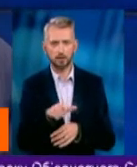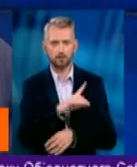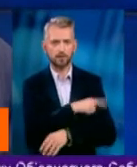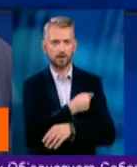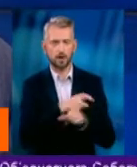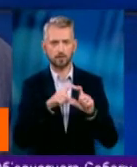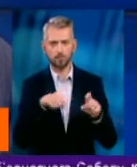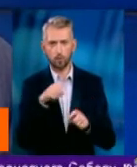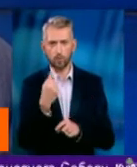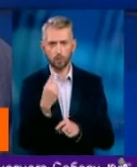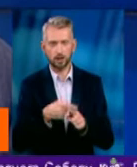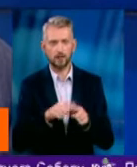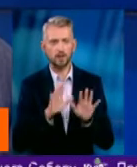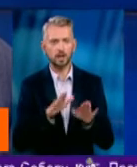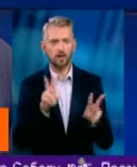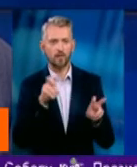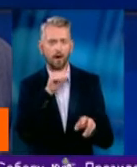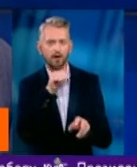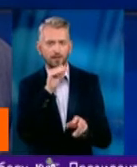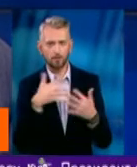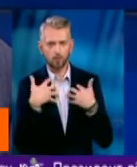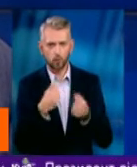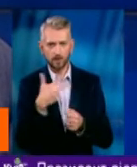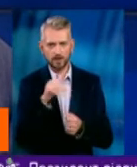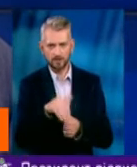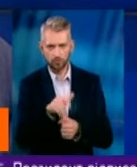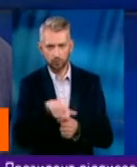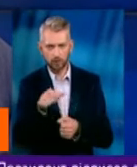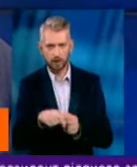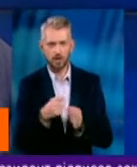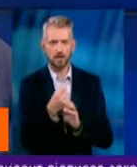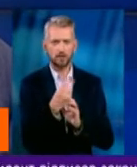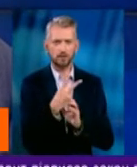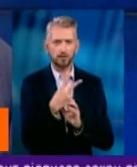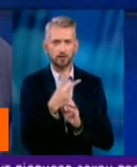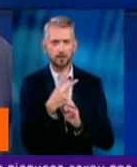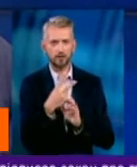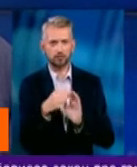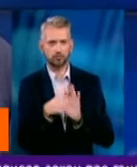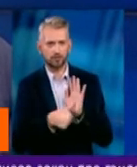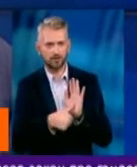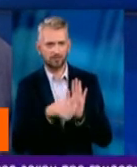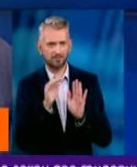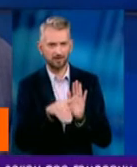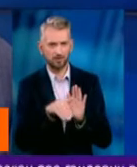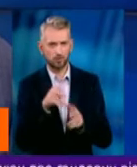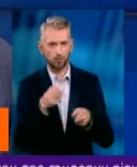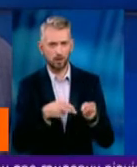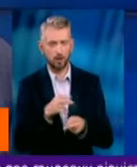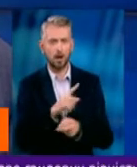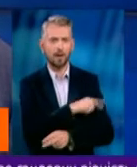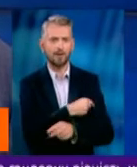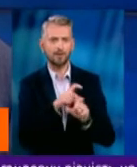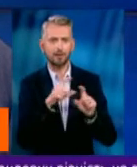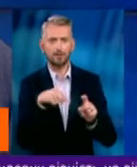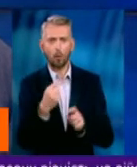першій лікарні, це тільки в Академії здоров'я 30 тисяч пацієнтів і 12 чи 16 тисяч операційних втручань. Насправді, перша лікарня обслуговує близько